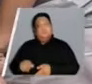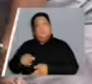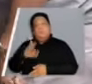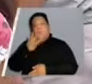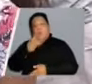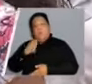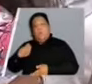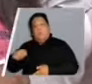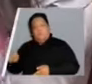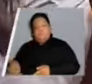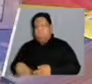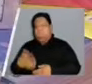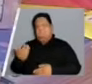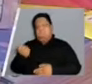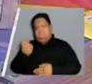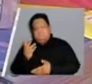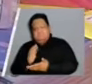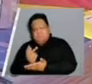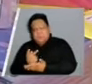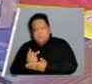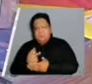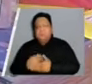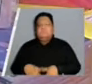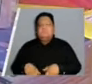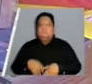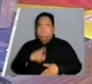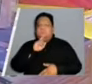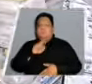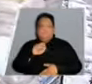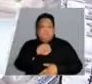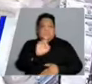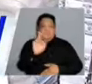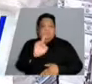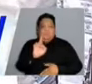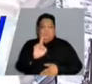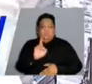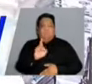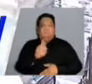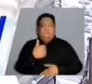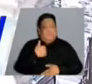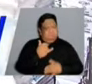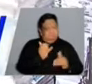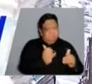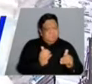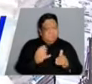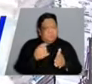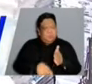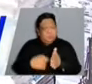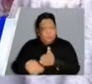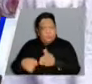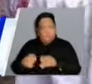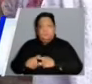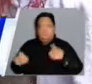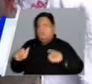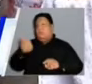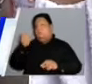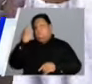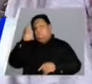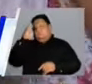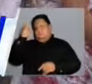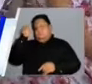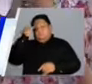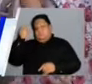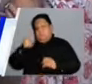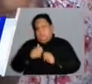sa Divisoria, wala pa naman daw paggalaw sa presyo ng school supplies, pero may diskarte ang mga mamimili para makatipid. Nagka-canvas po